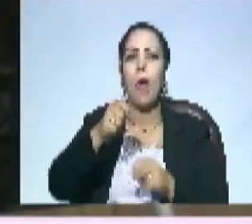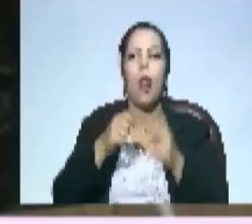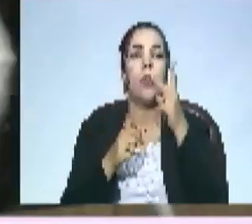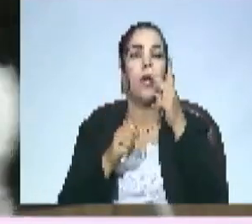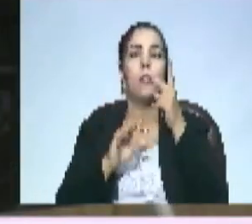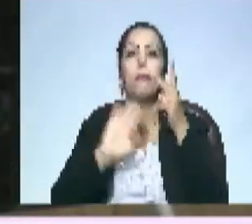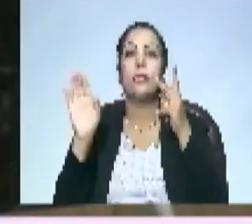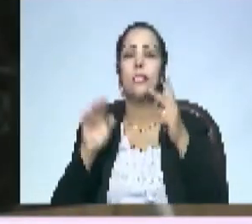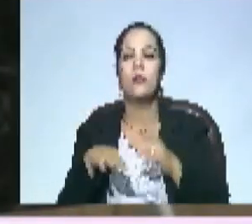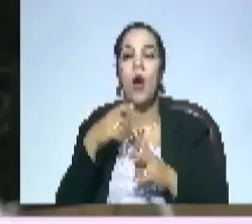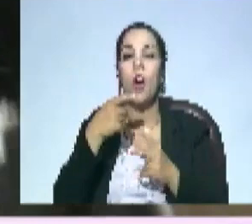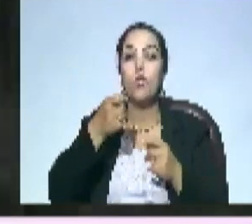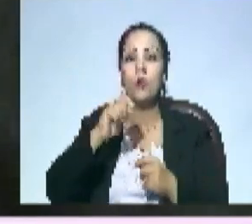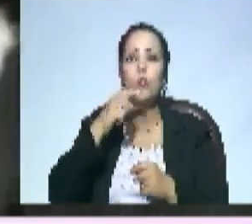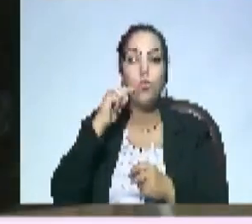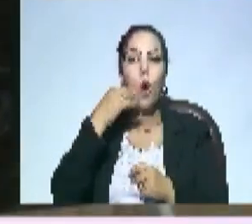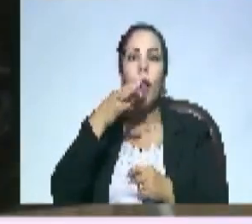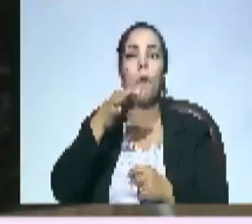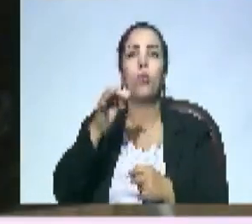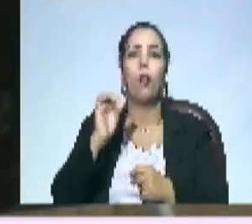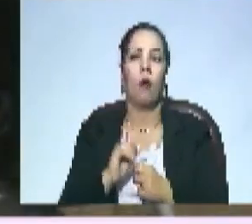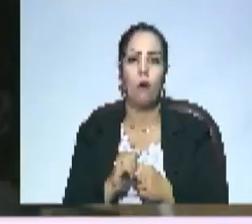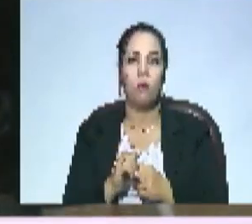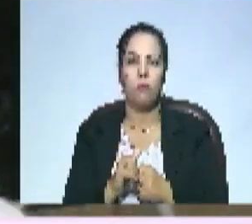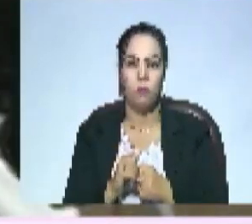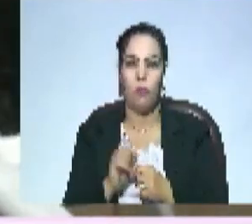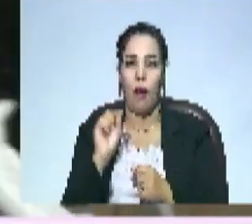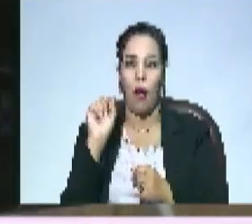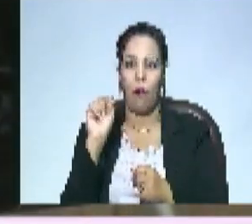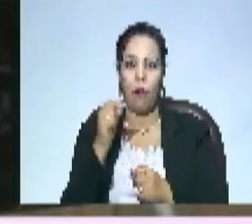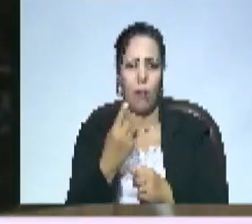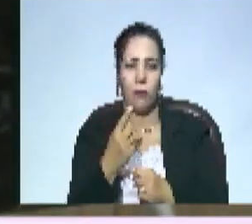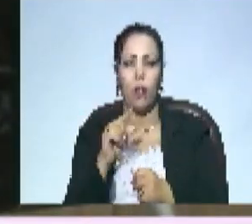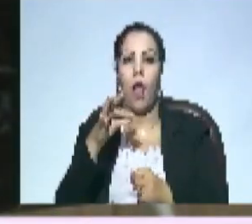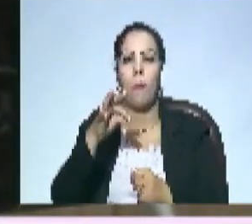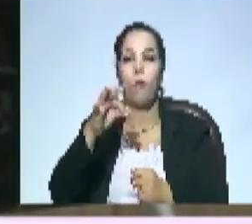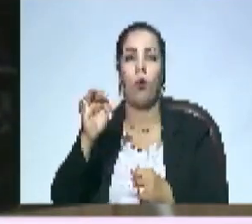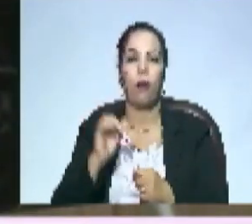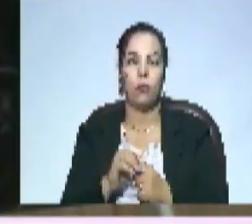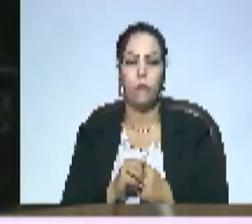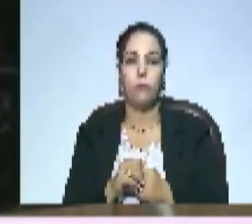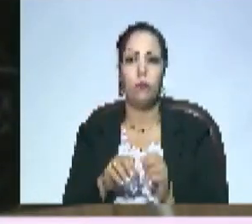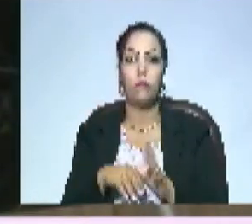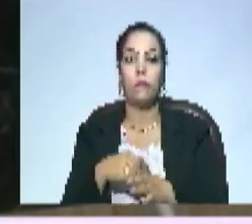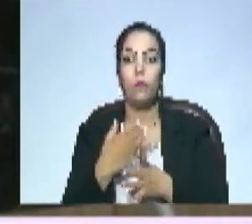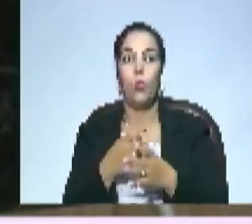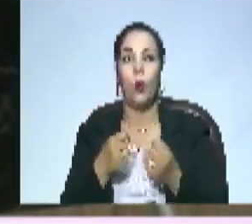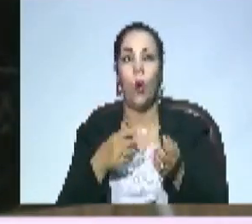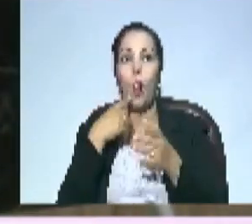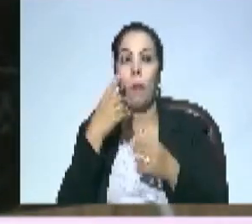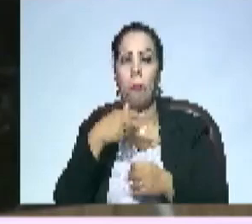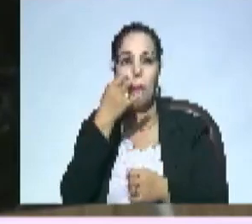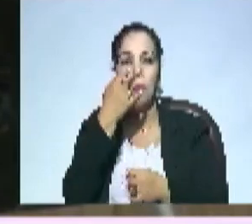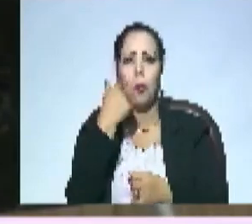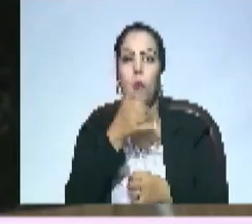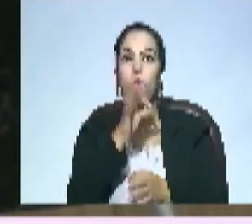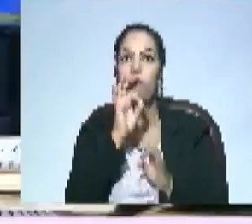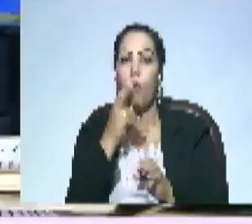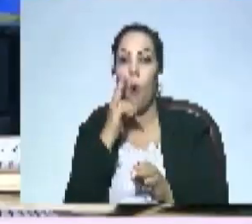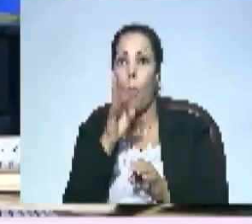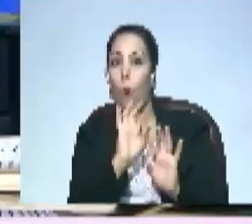معلقتين سكر بودر هو ده القوام اللي احنا عايزينه قوام القشطه ده كده هندخله بس الثلاجه خمس